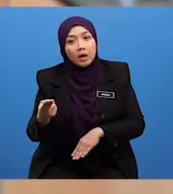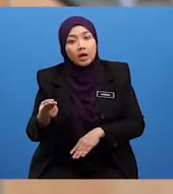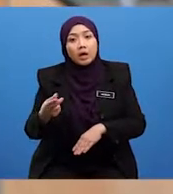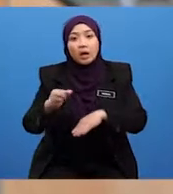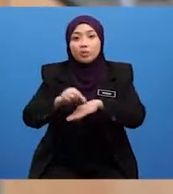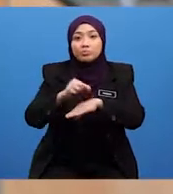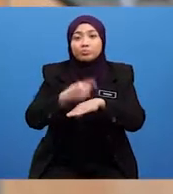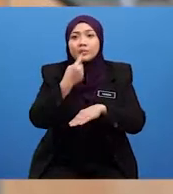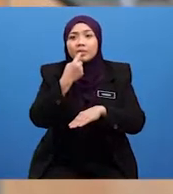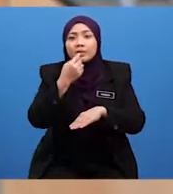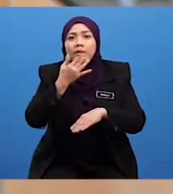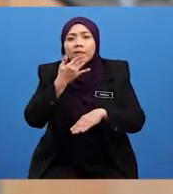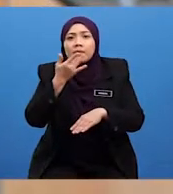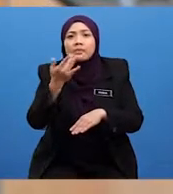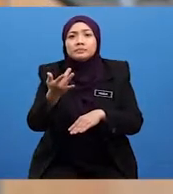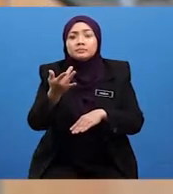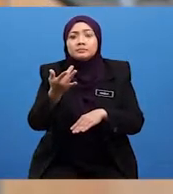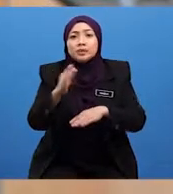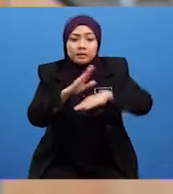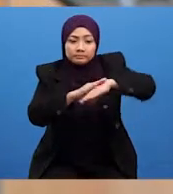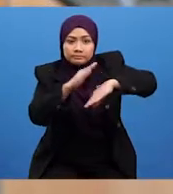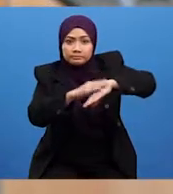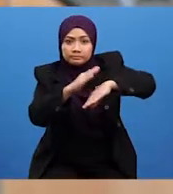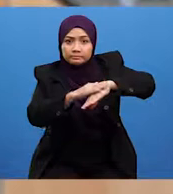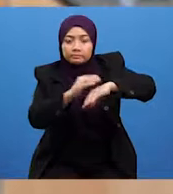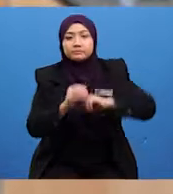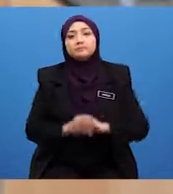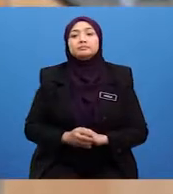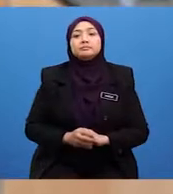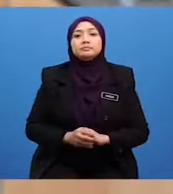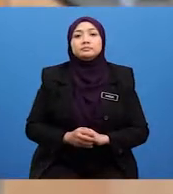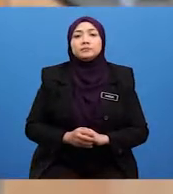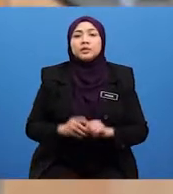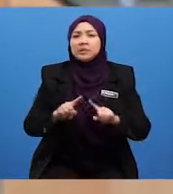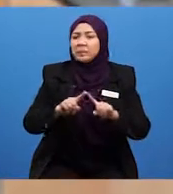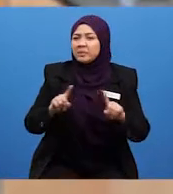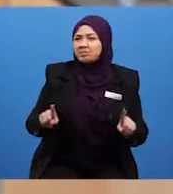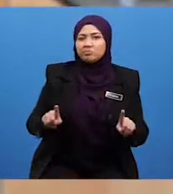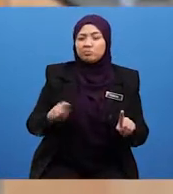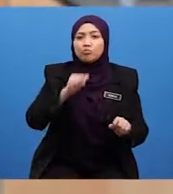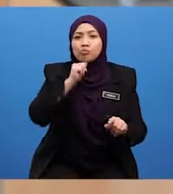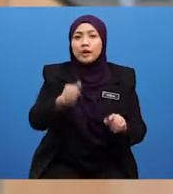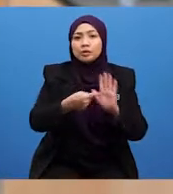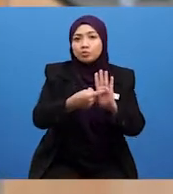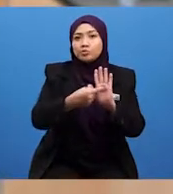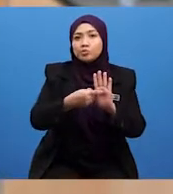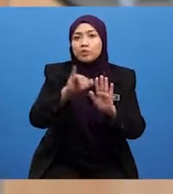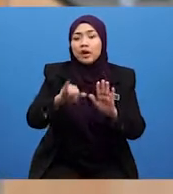deri rasa dan sentuhan. Namun, ia bukanlah penunjuk